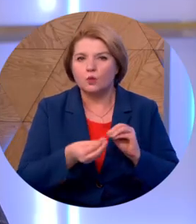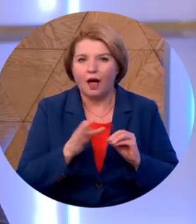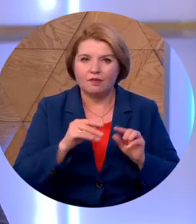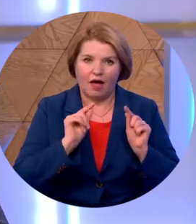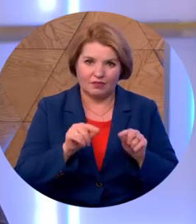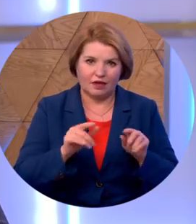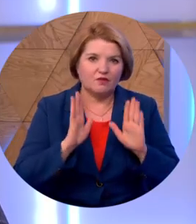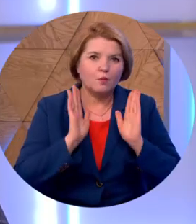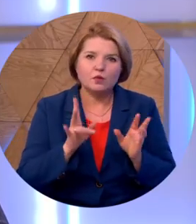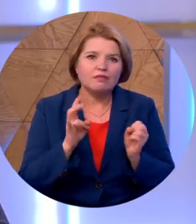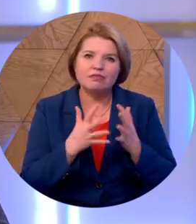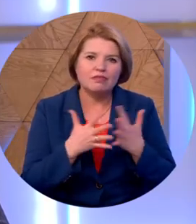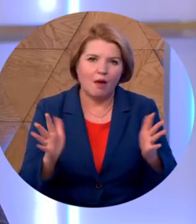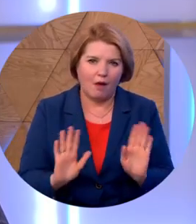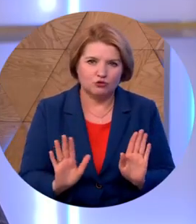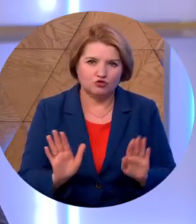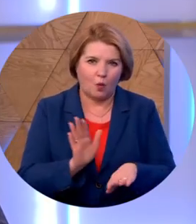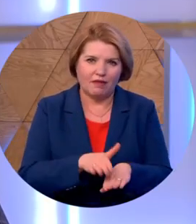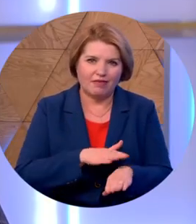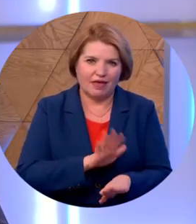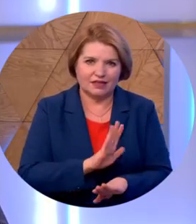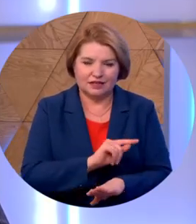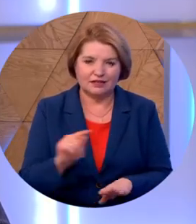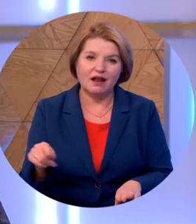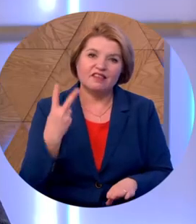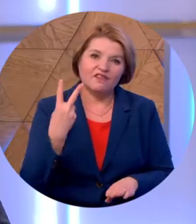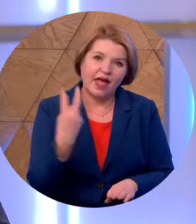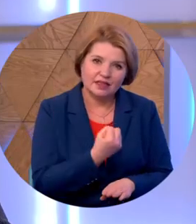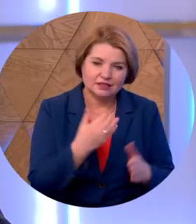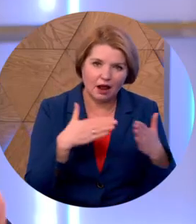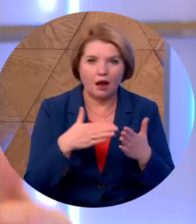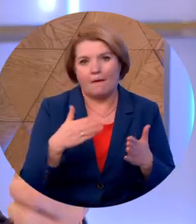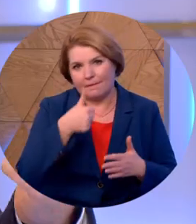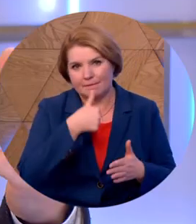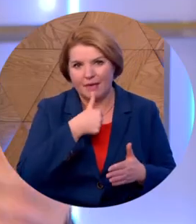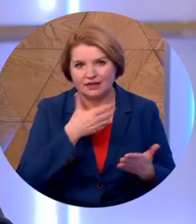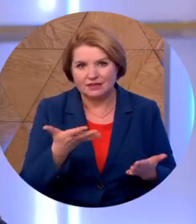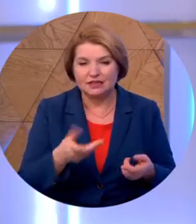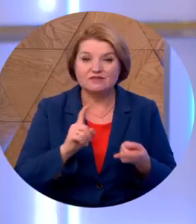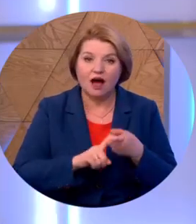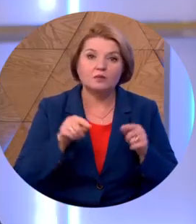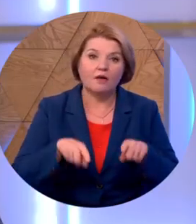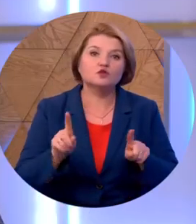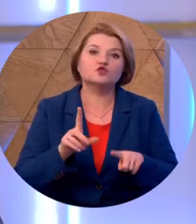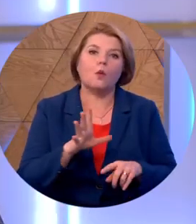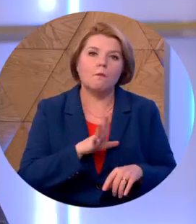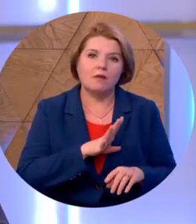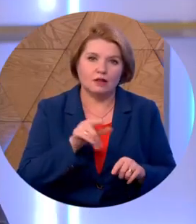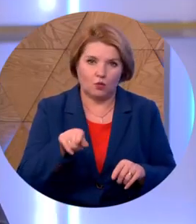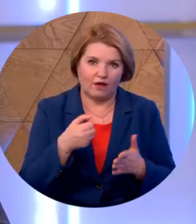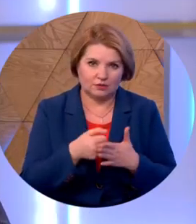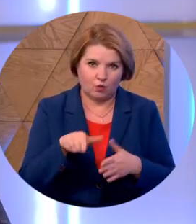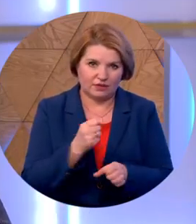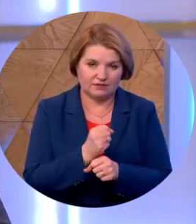процедуры будет не длительным это Может быть неделя 10 дней 2 недели может быть месяц в зависимости от того что было у нас до этого